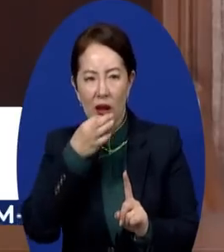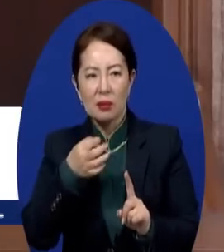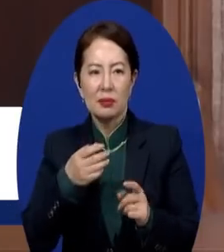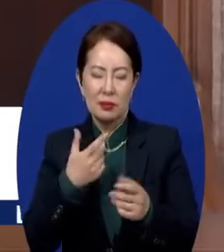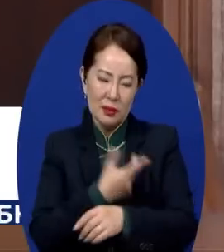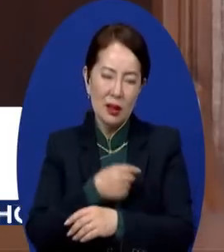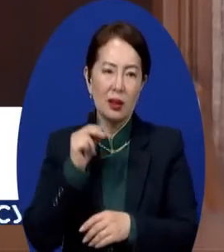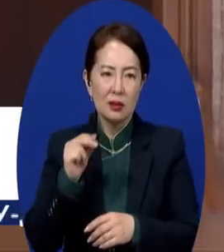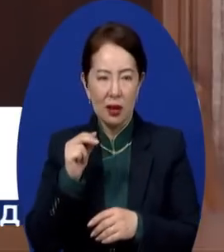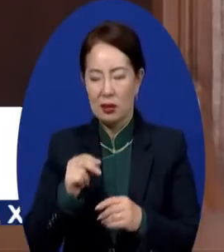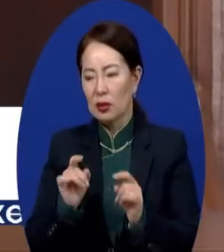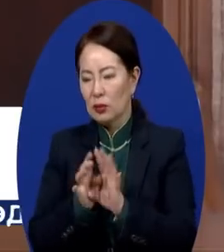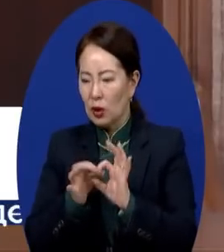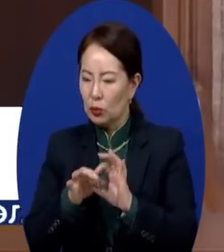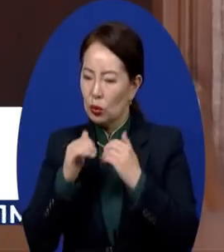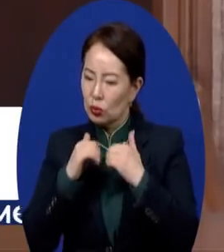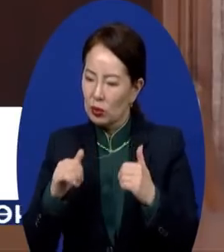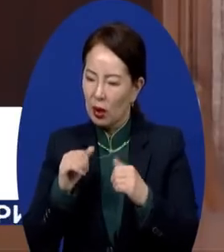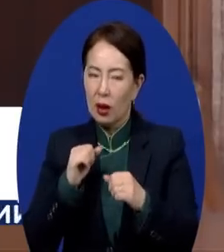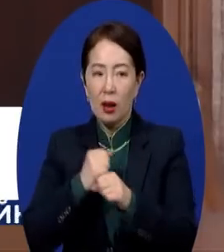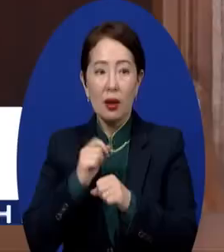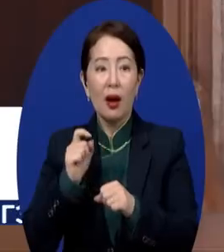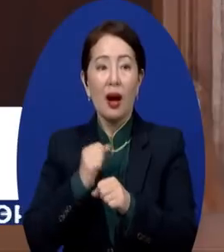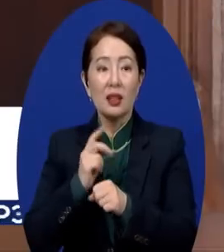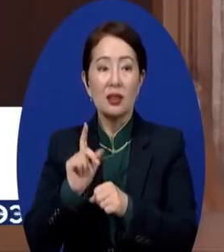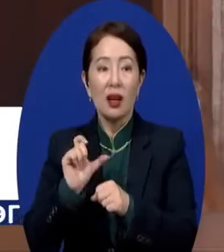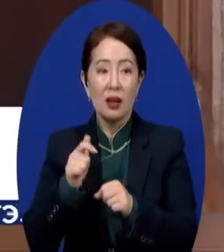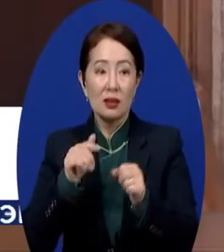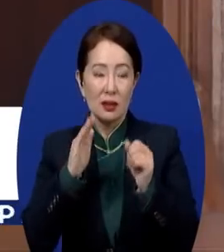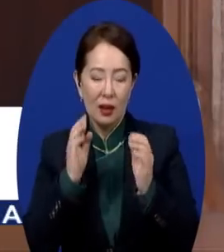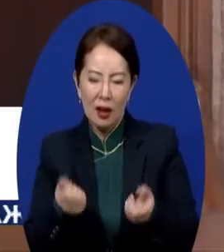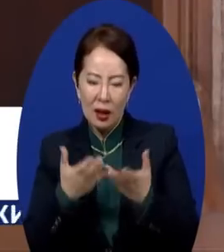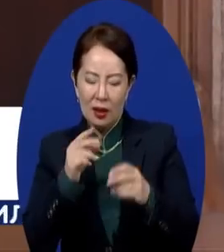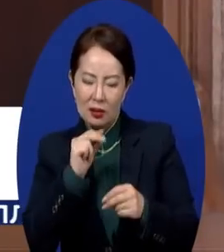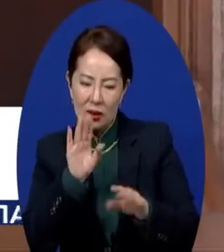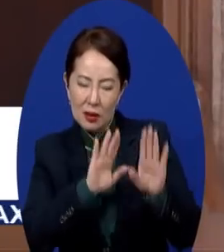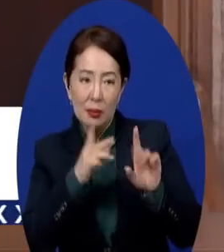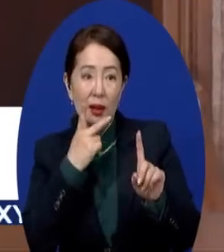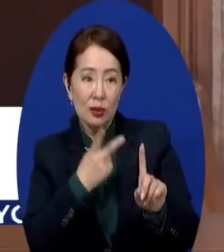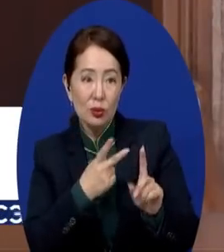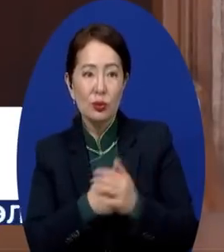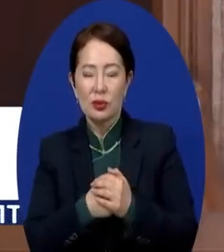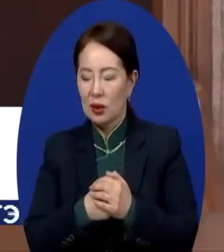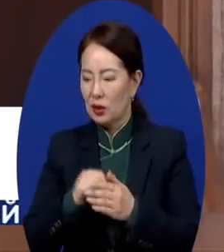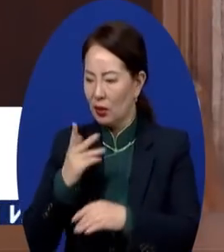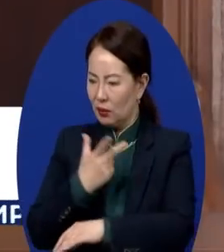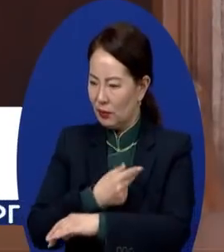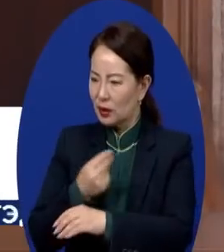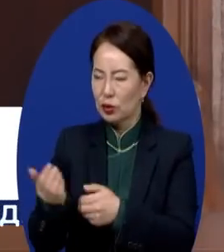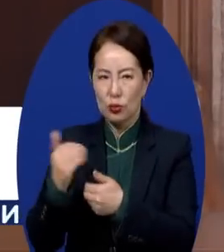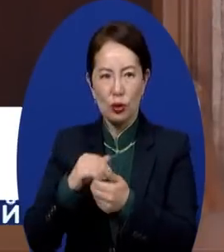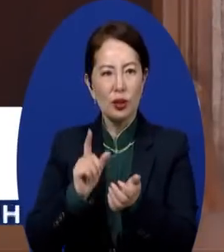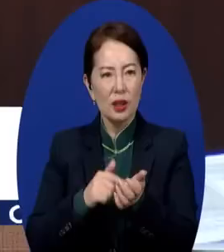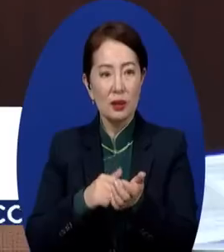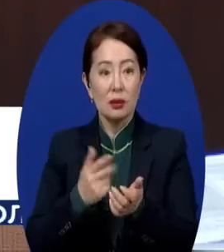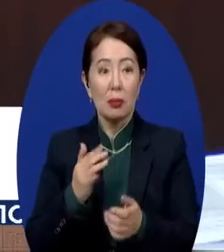гэдэг юм дээр бас нэг тусгайлан одоо ажлын хэсэг гарч энийг нэг чанар байдлын нэг үзэж аваад тэгээд энэ вакцинжуулалтад орохгүй болохгүй